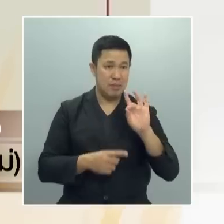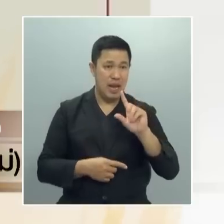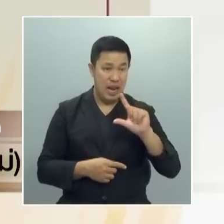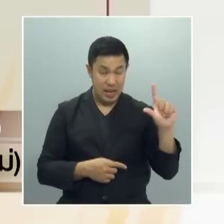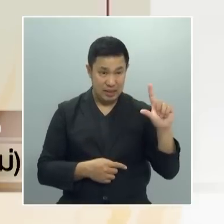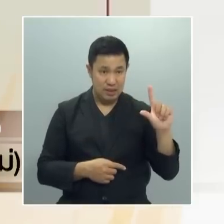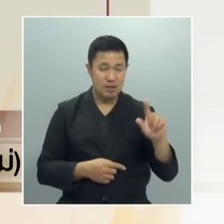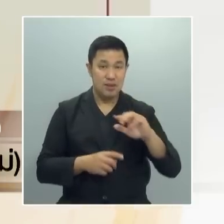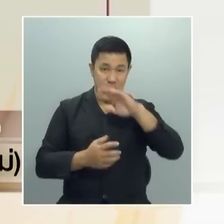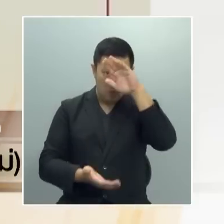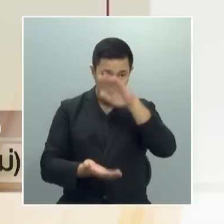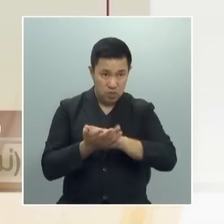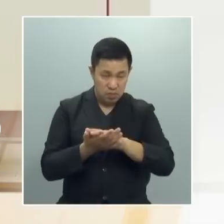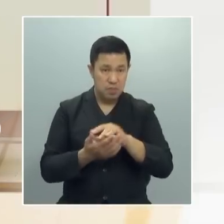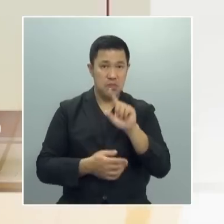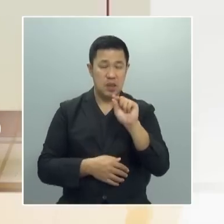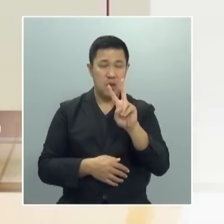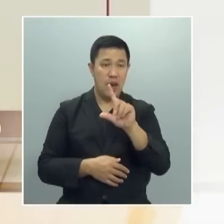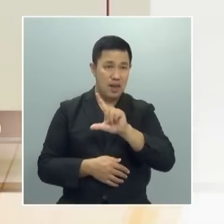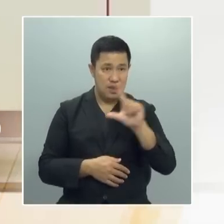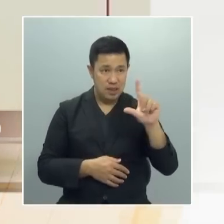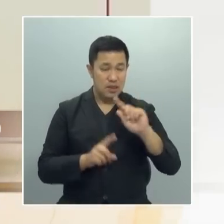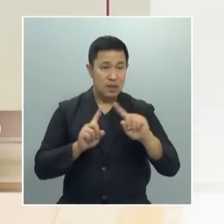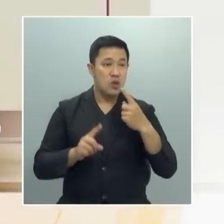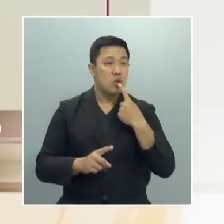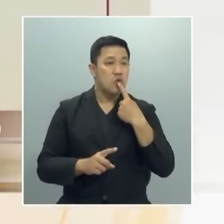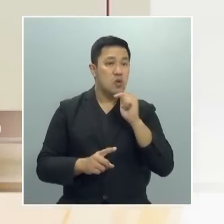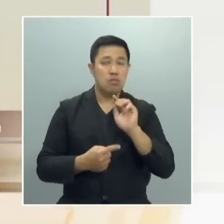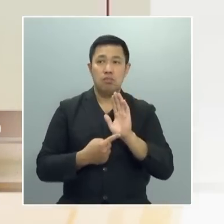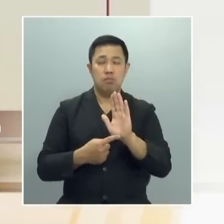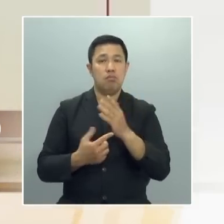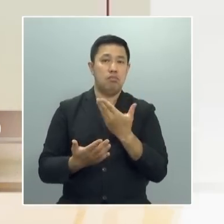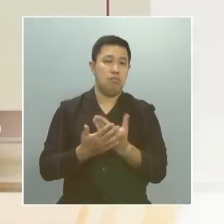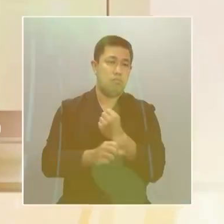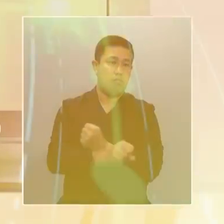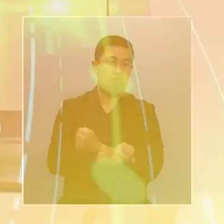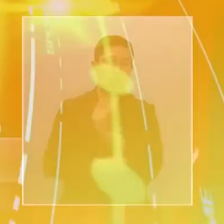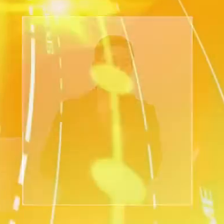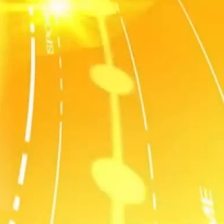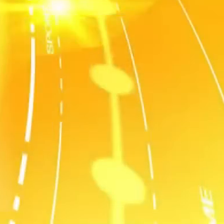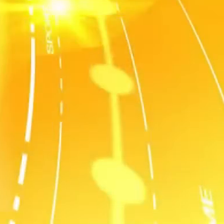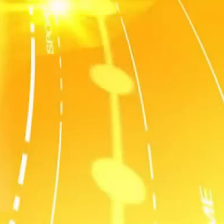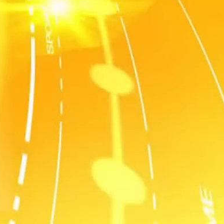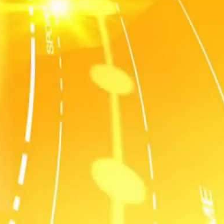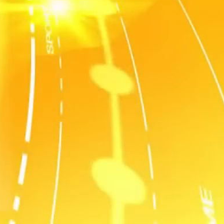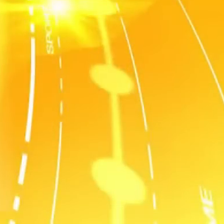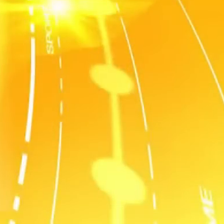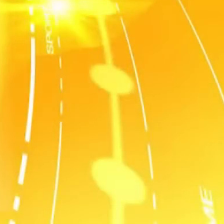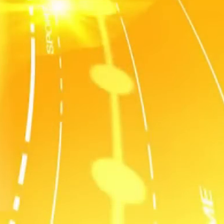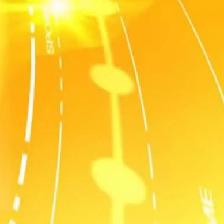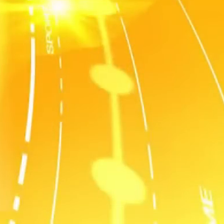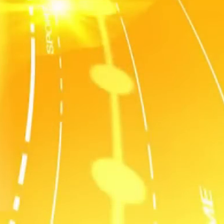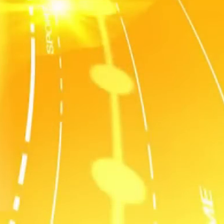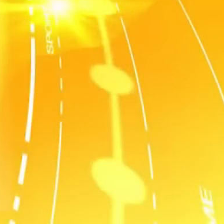ทั้งหมดรวมกัน 22ล้านแต่โทรยืนยันไม่เรียกค่าตอบแทนขอเพียงแต่แจ้งความประสงค์